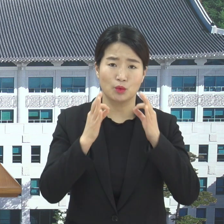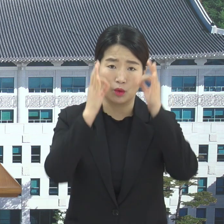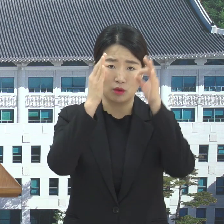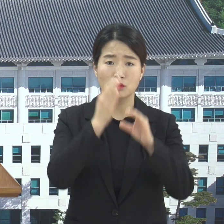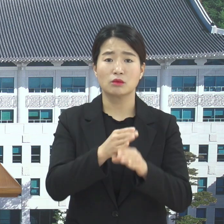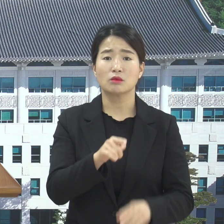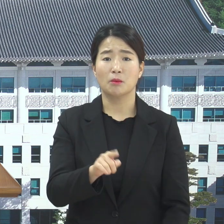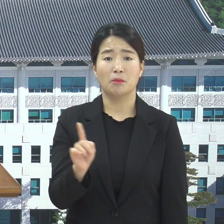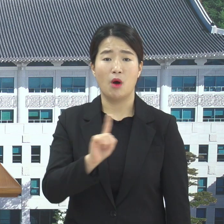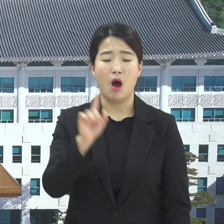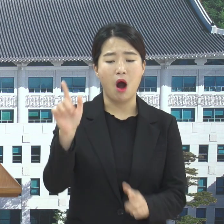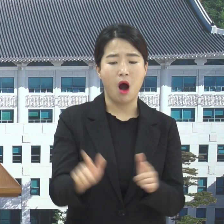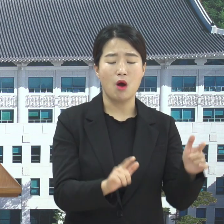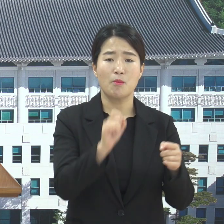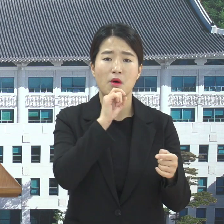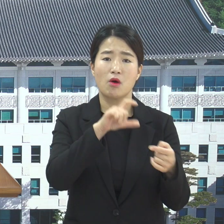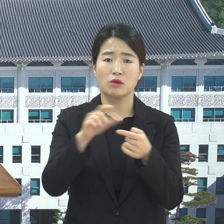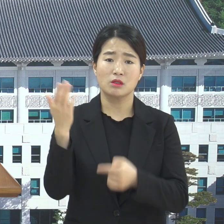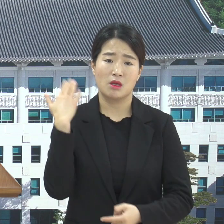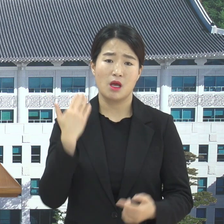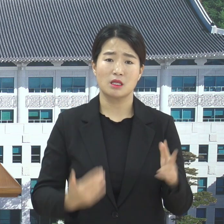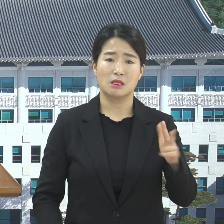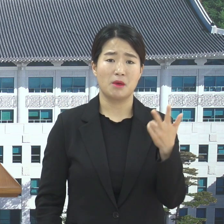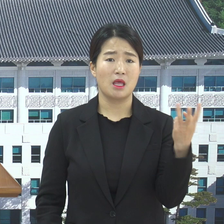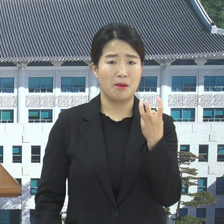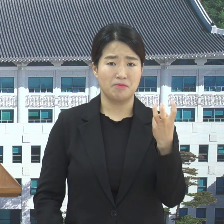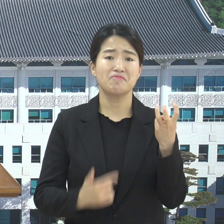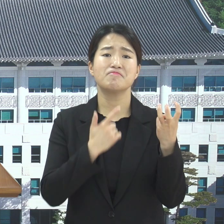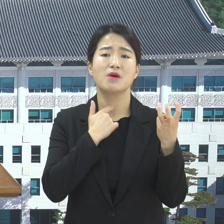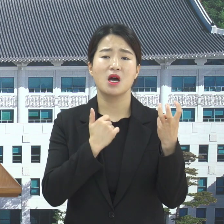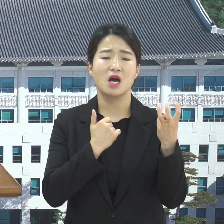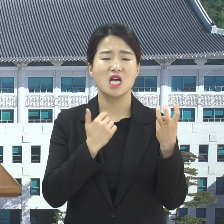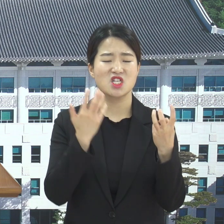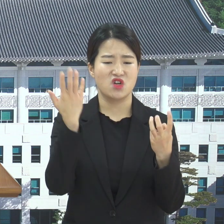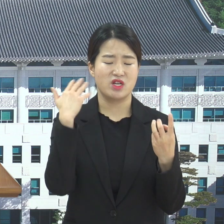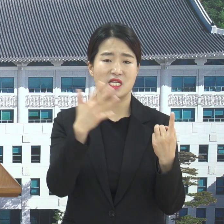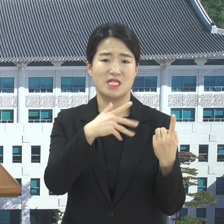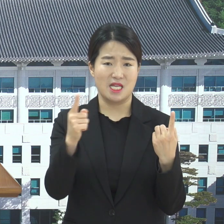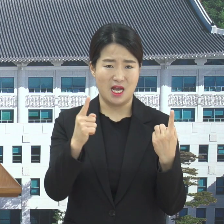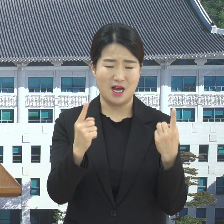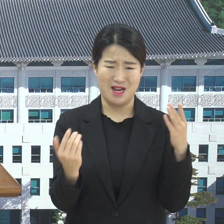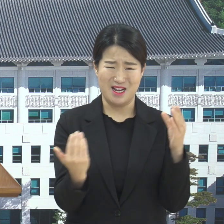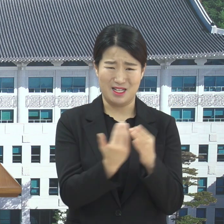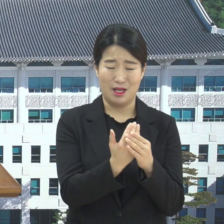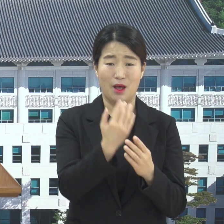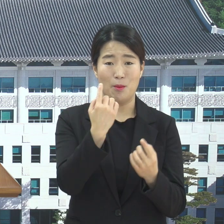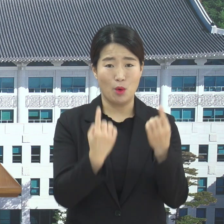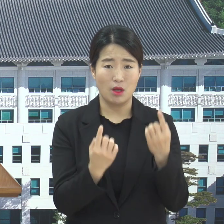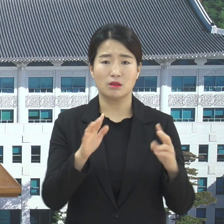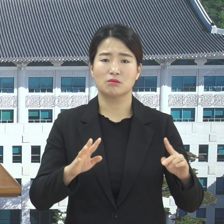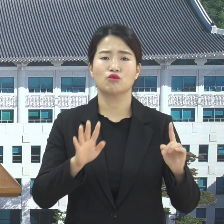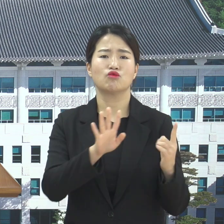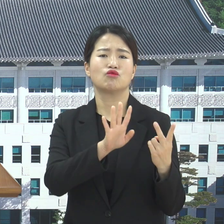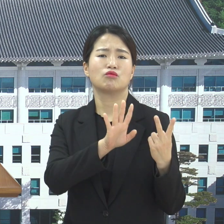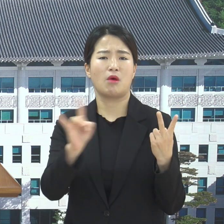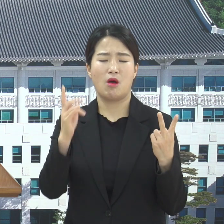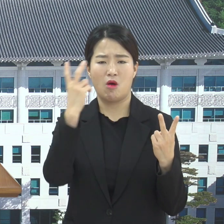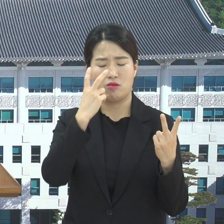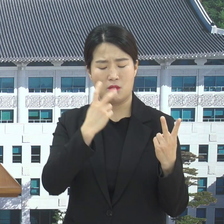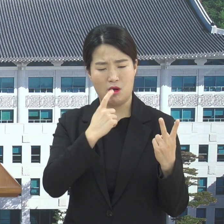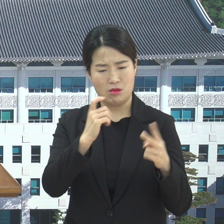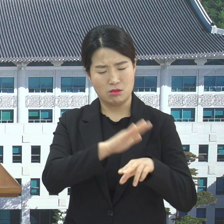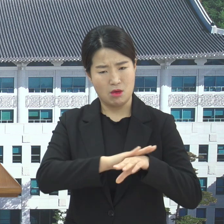이는 하루 평균 730건을 검사했던 1차 대유행에 비해 2배 이상의